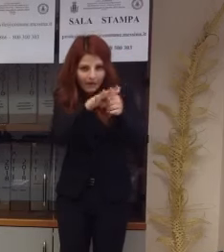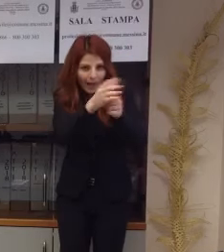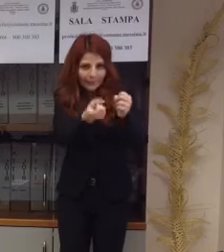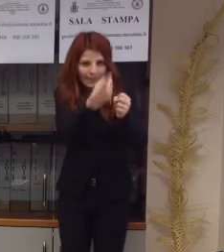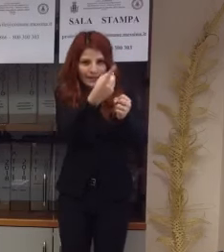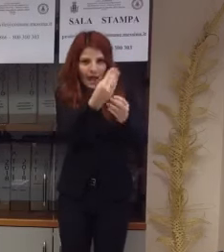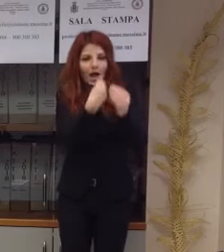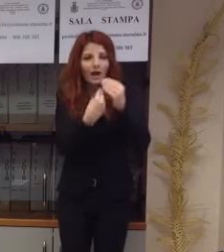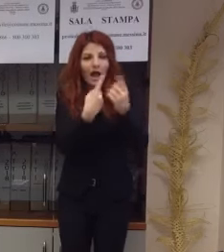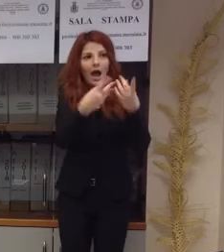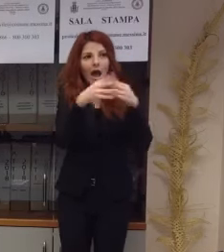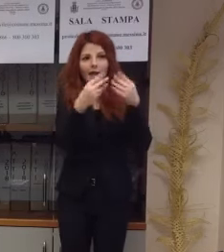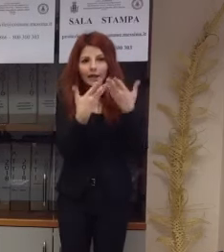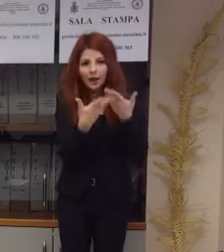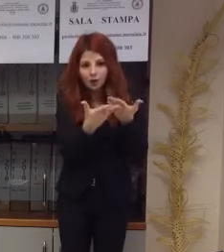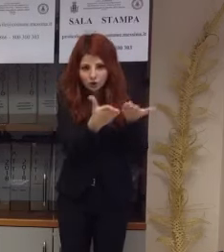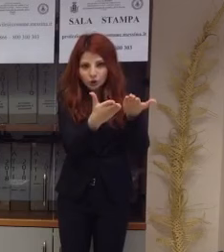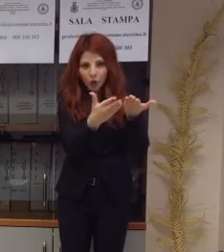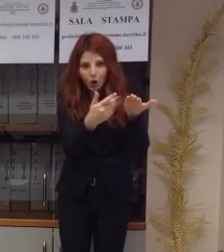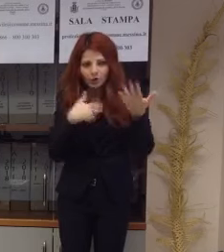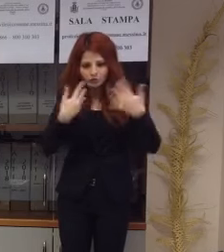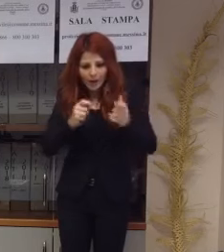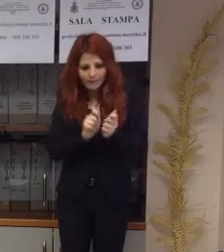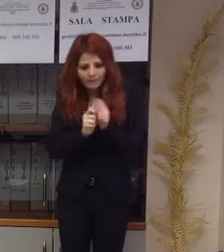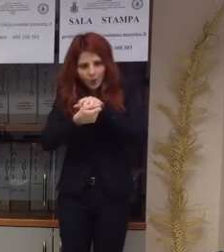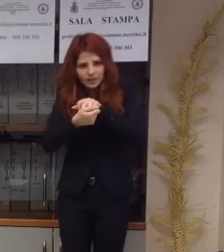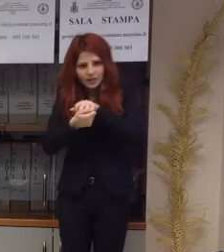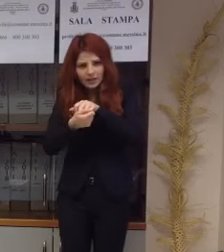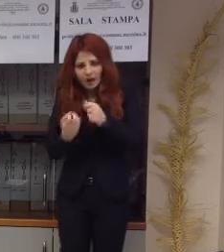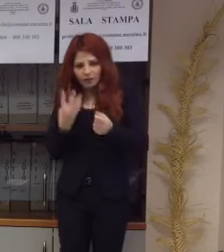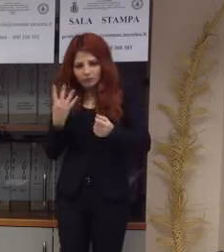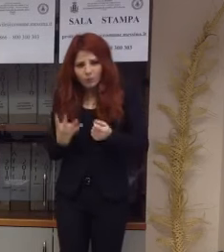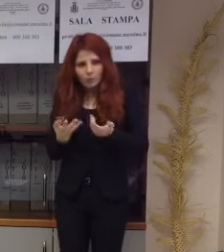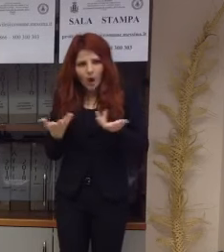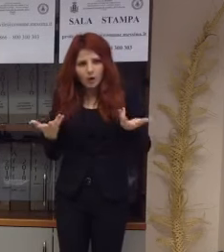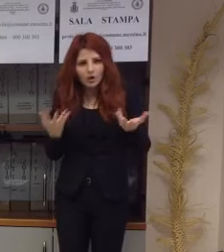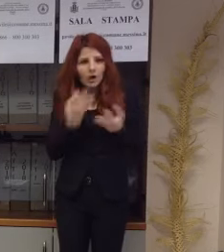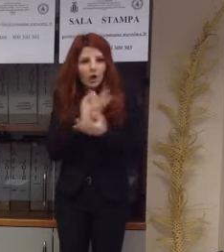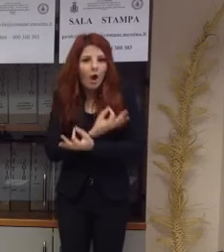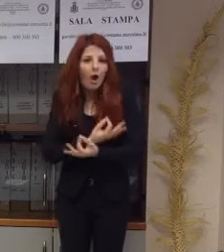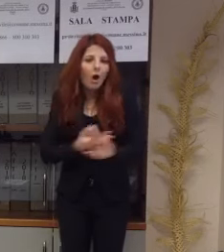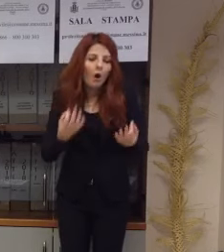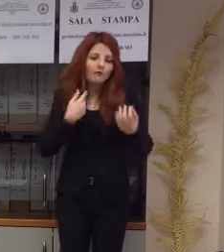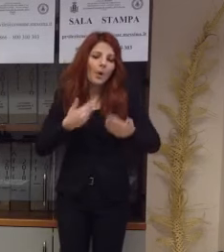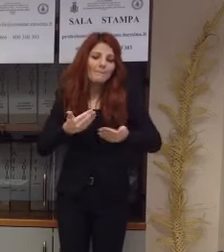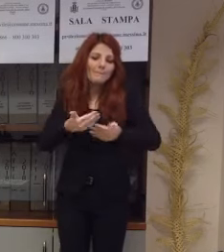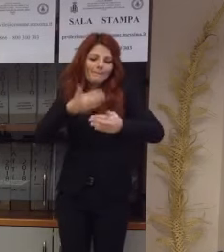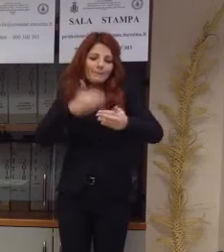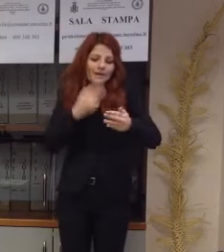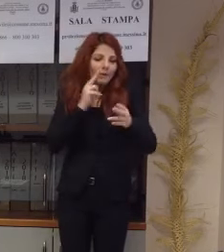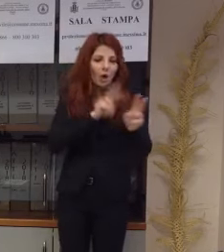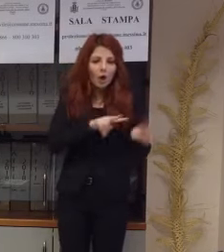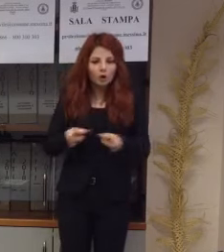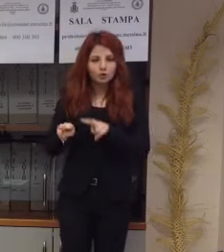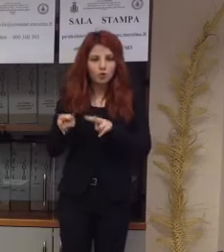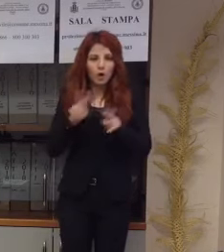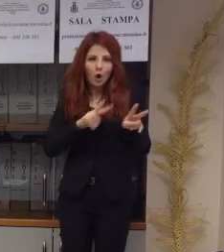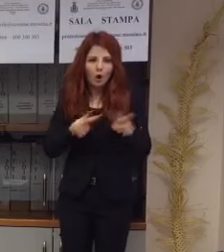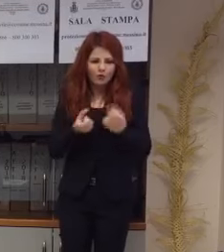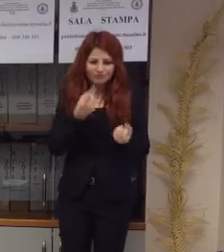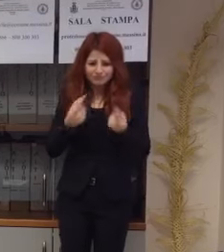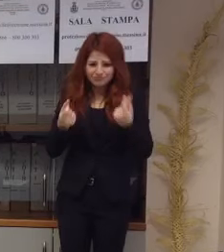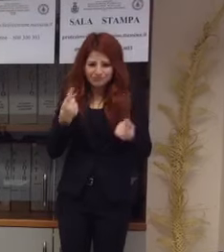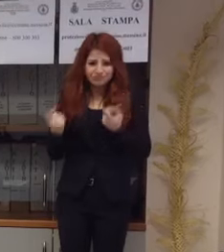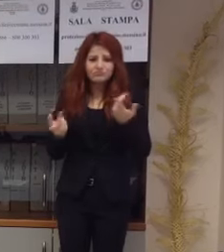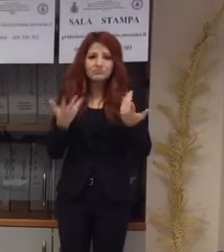l'abbiamo modificato. Quindi noi, prima di denunciare queste 202 persone, ovviamente faremo tutte le verifiche del caso. Intanto vi sospendiamo la carta,